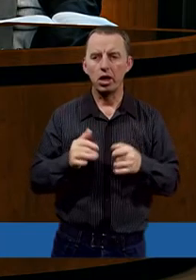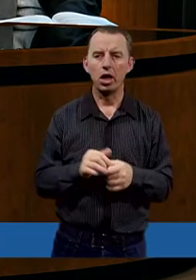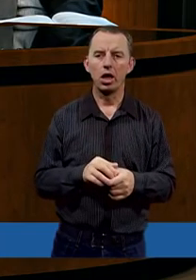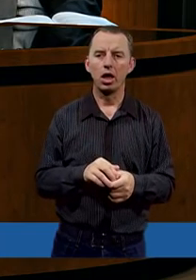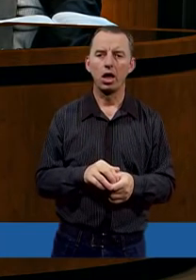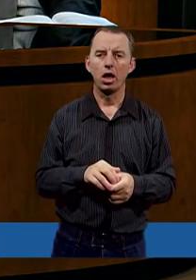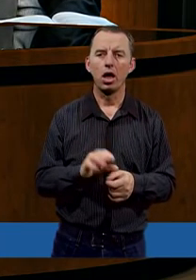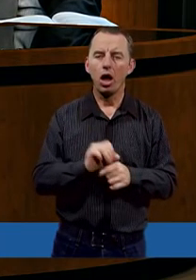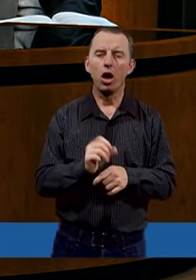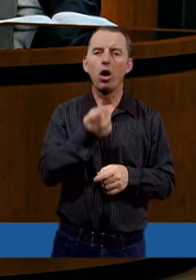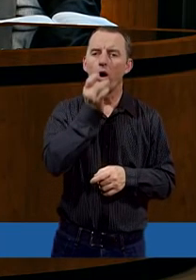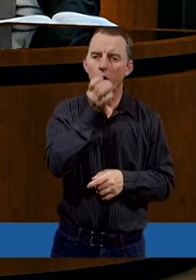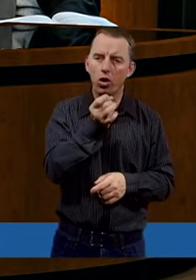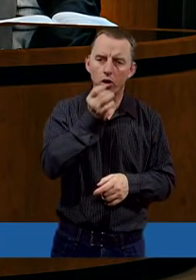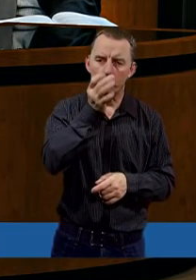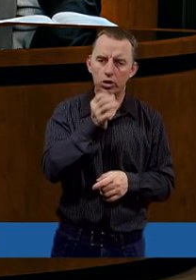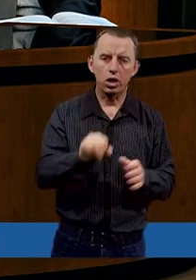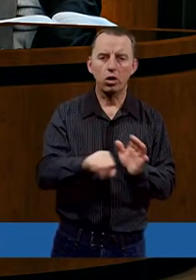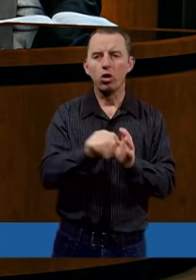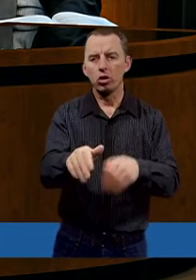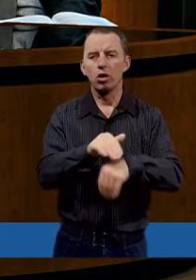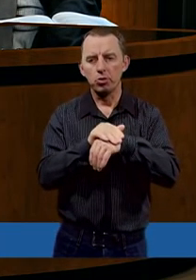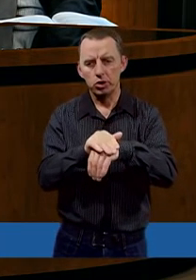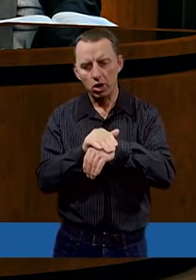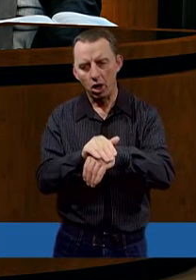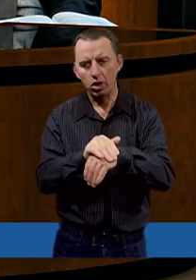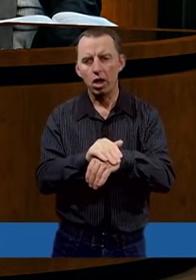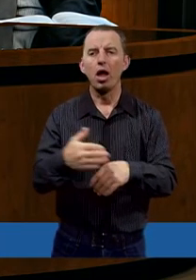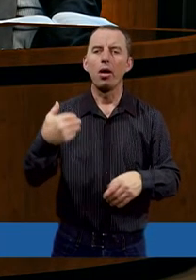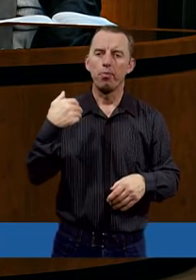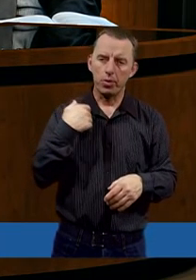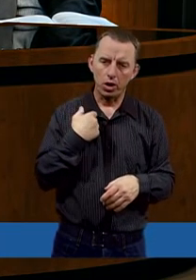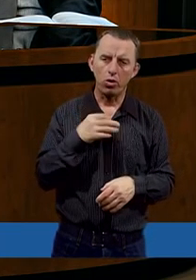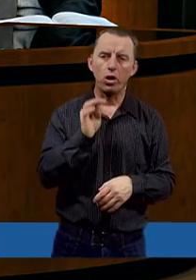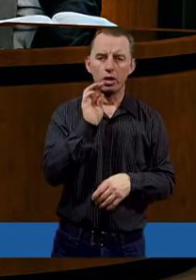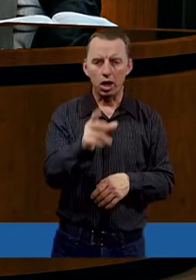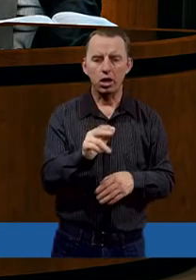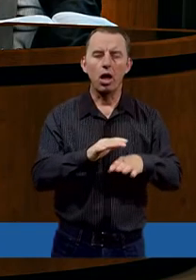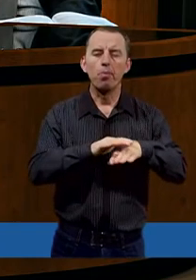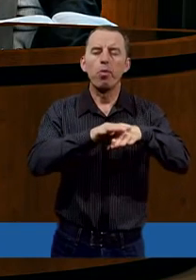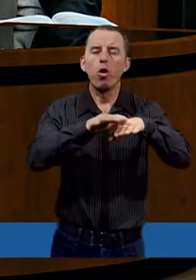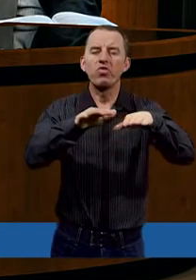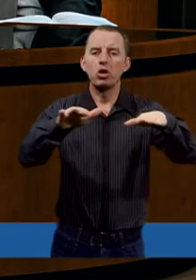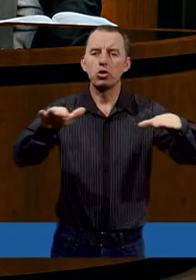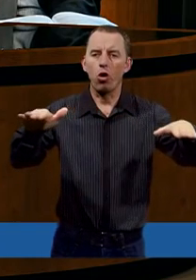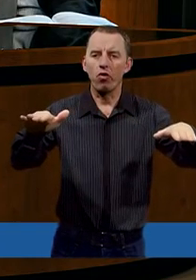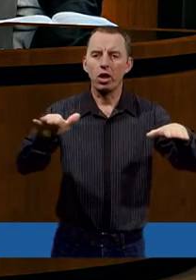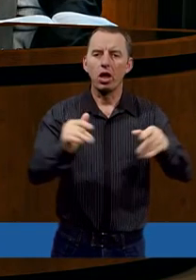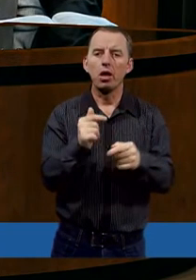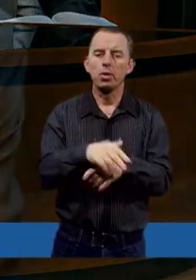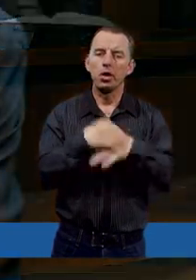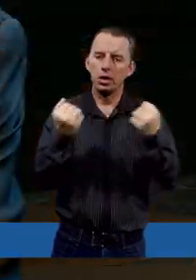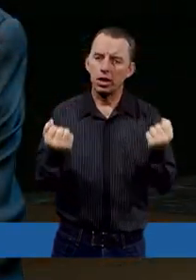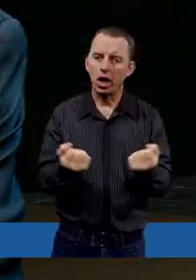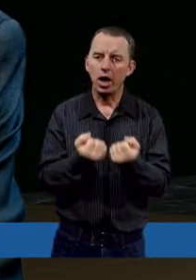Te właśnie oskarżenia tych przyjaciół były takie właśnie bardzo powierzchowne. Oni się nie